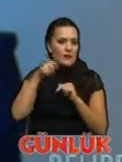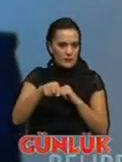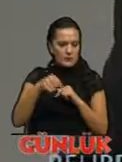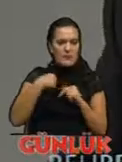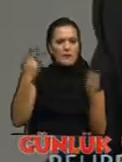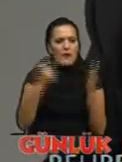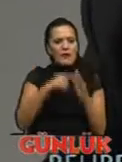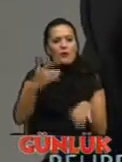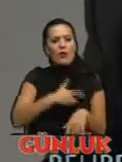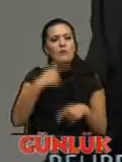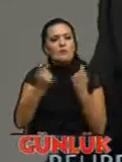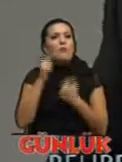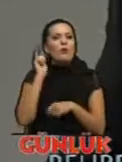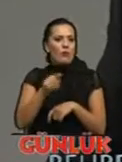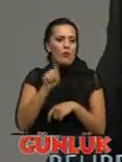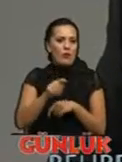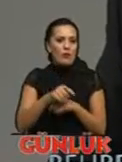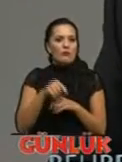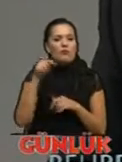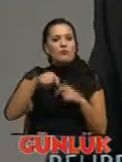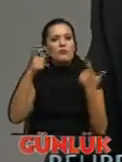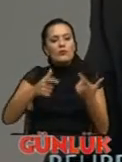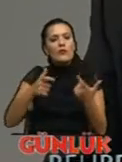gönlümdeki iş odur. Buradan da